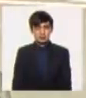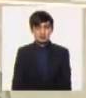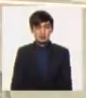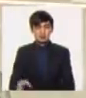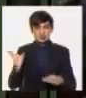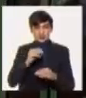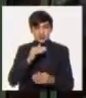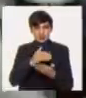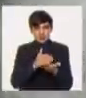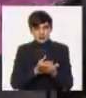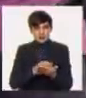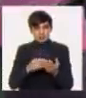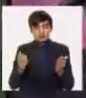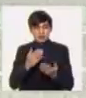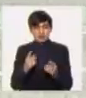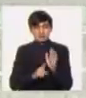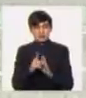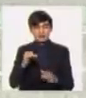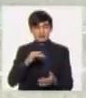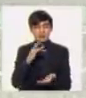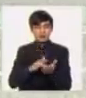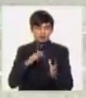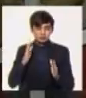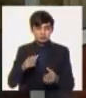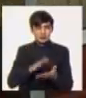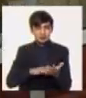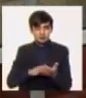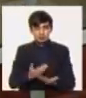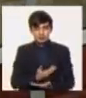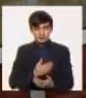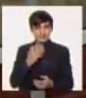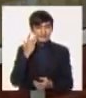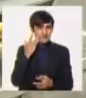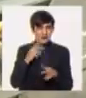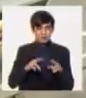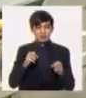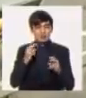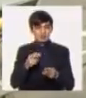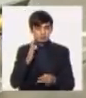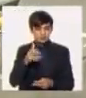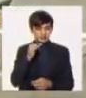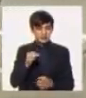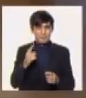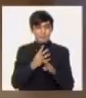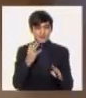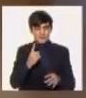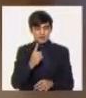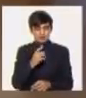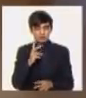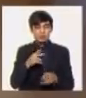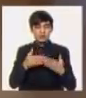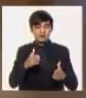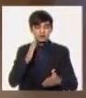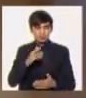Послабление режима. Как города будут возвращаться к прежней жизни после карантина? Какие предприятия откроют в первую очередь и во вторую? Те меры,